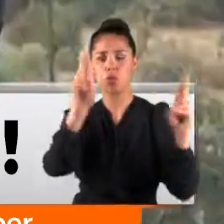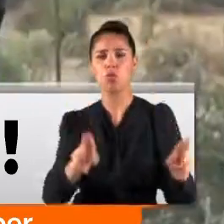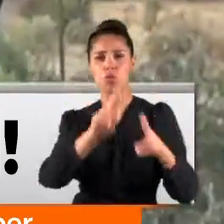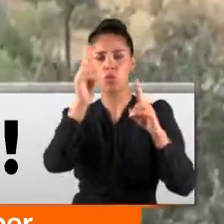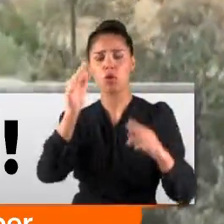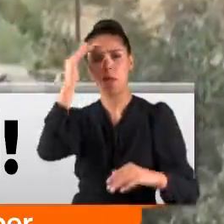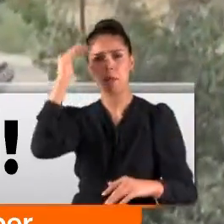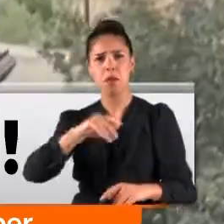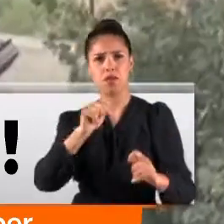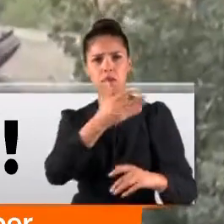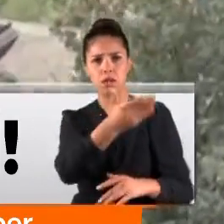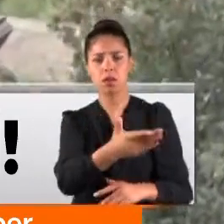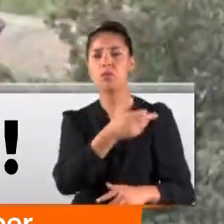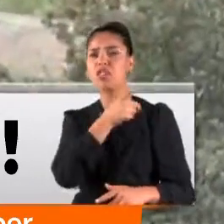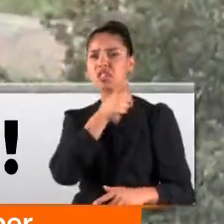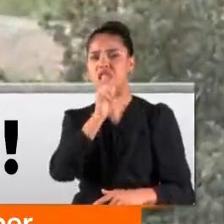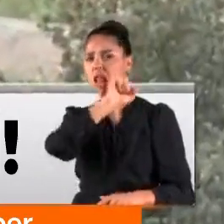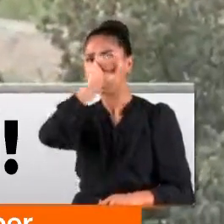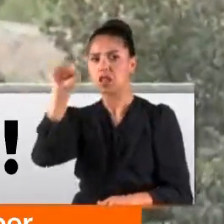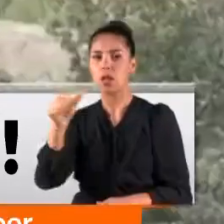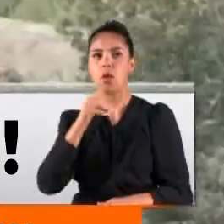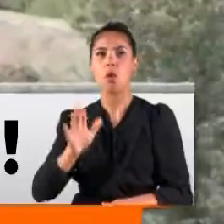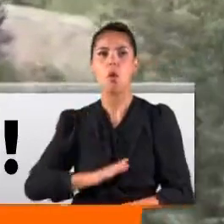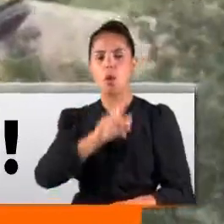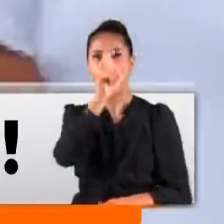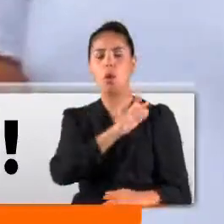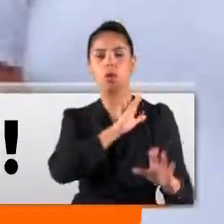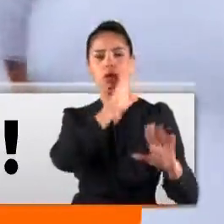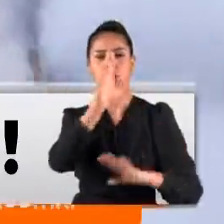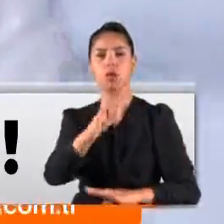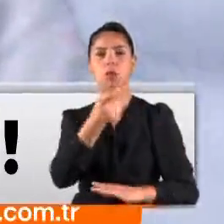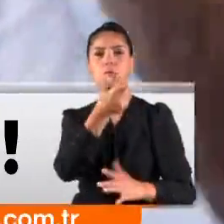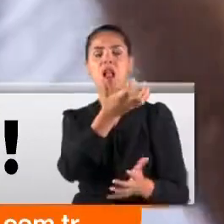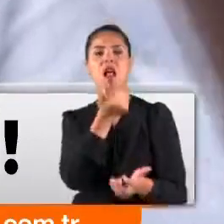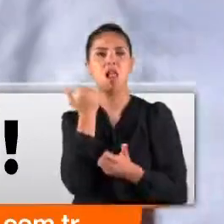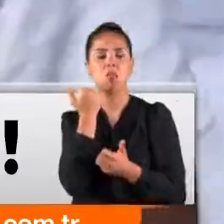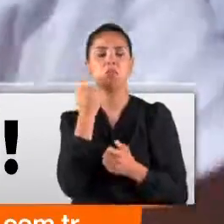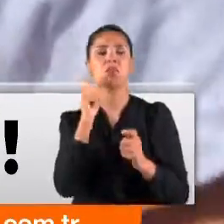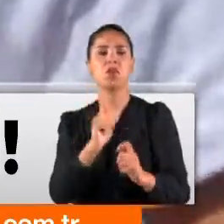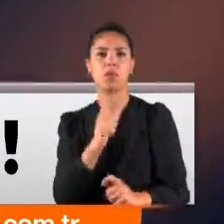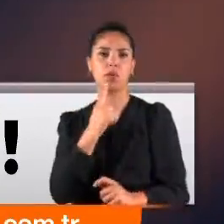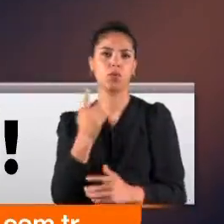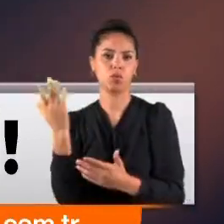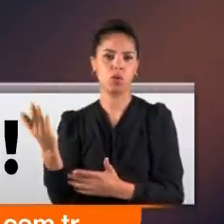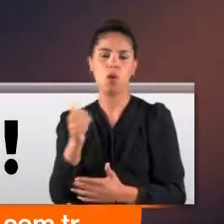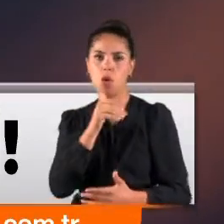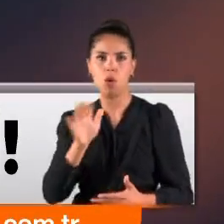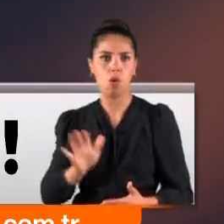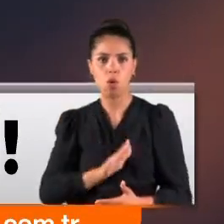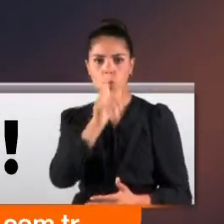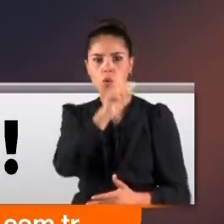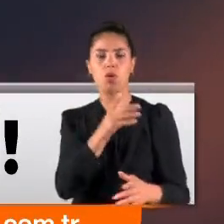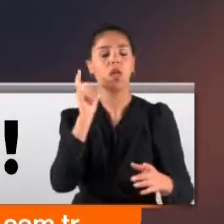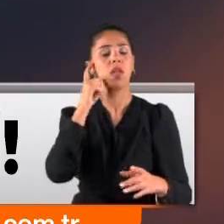batırdığını, Tatlıses silahlı saldırıya uğradığında da oğlunun gidip şirketindeki kasasını boşalttığını ileri sürmüştü. Oğlu ise bu